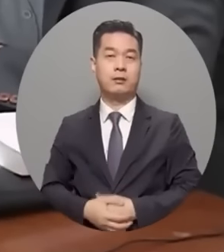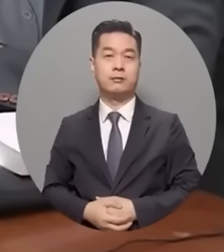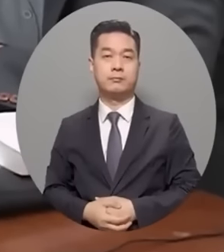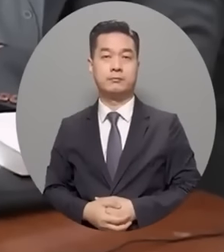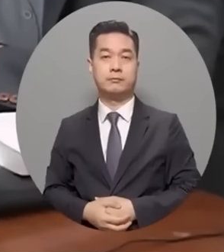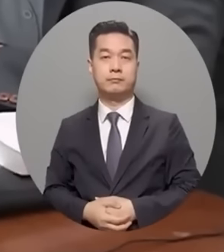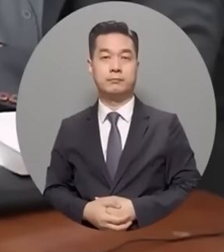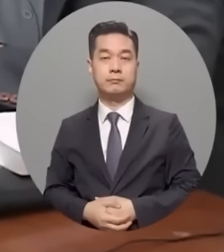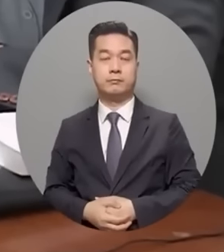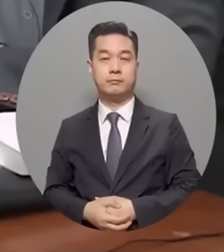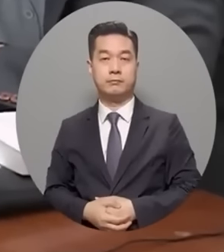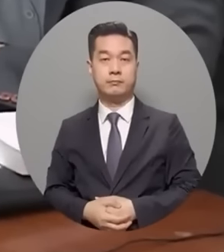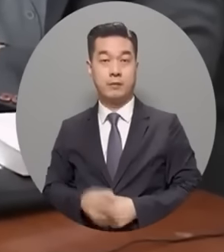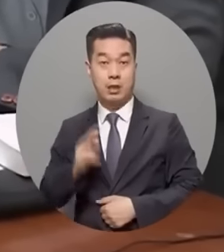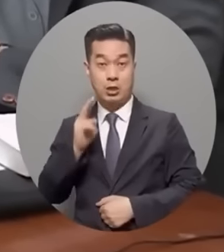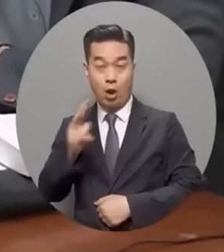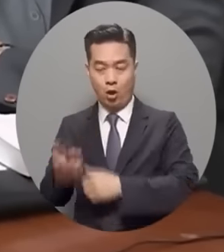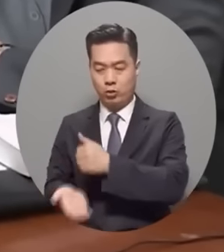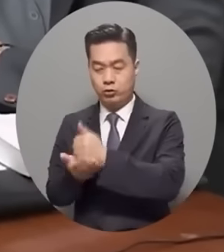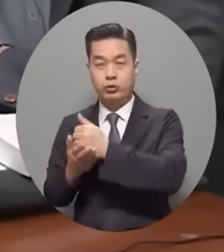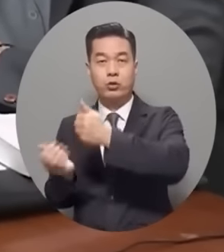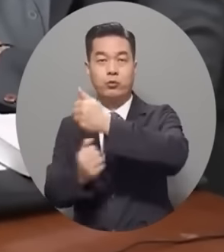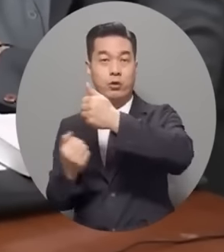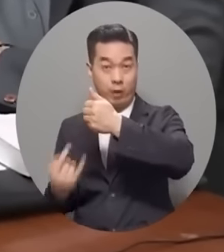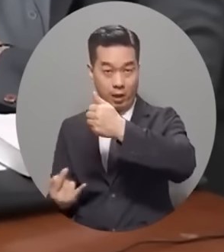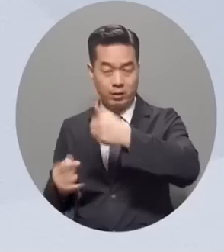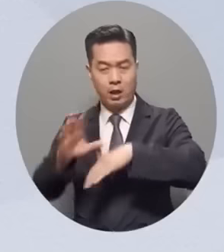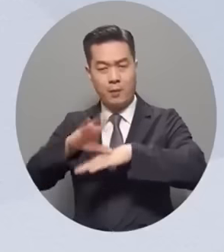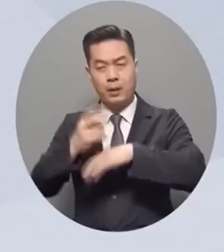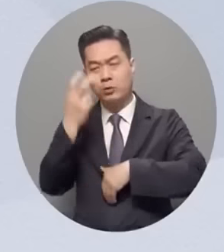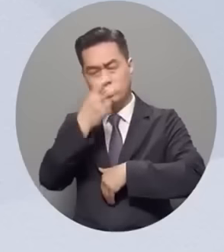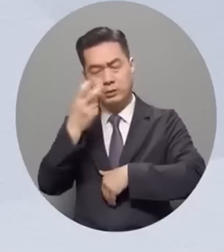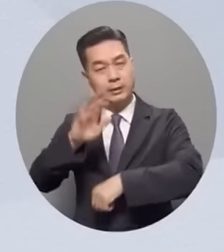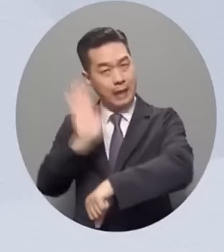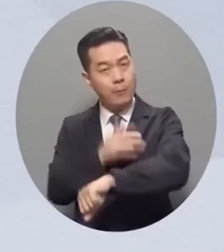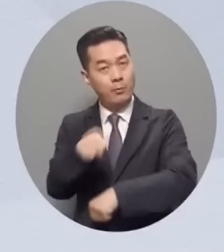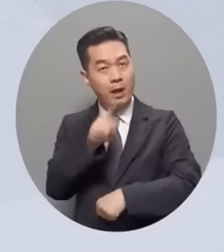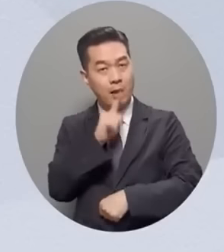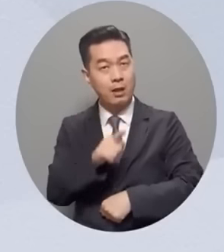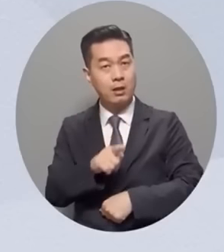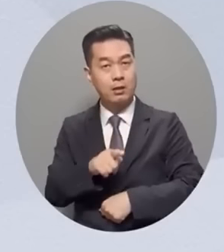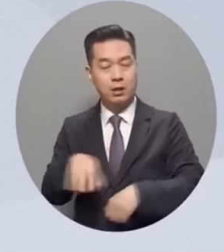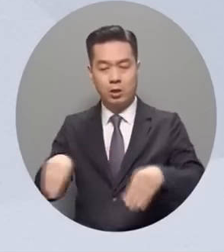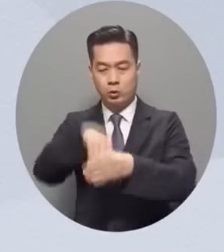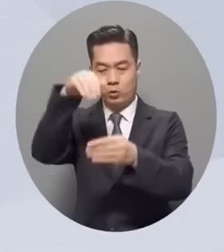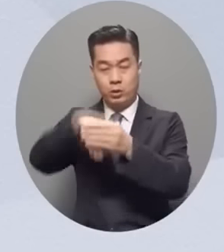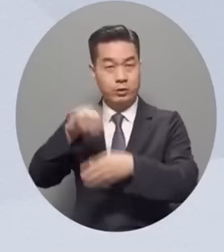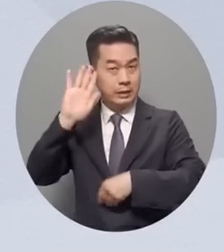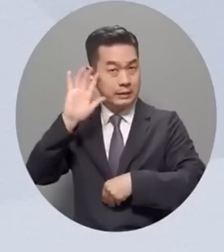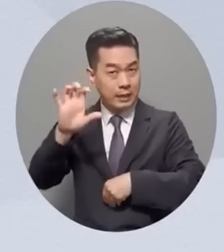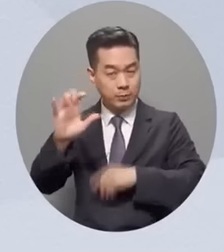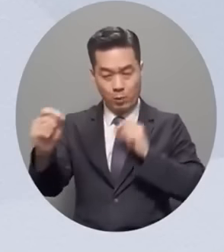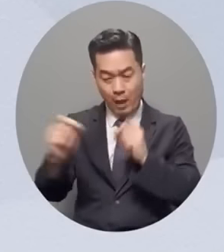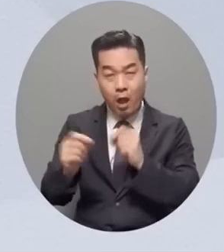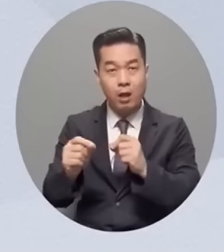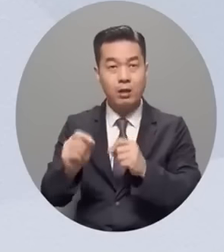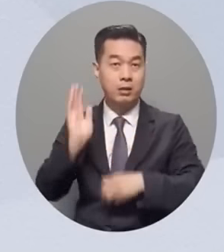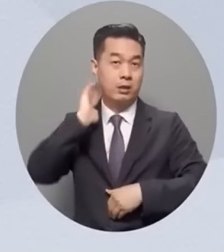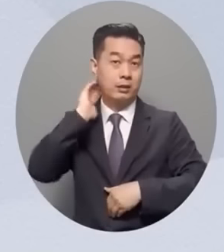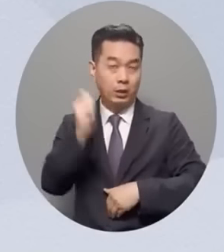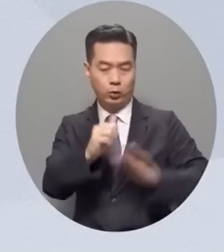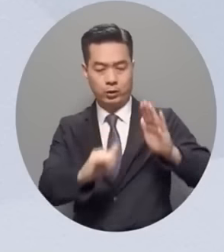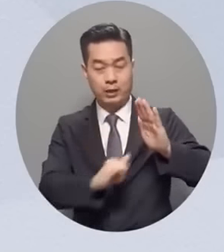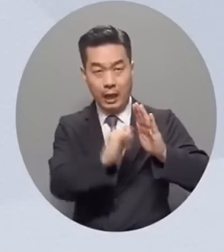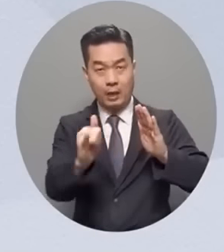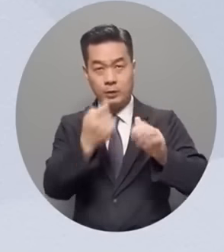여권 추천위원들은 방송 시기부터 문제 삼았습니다. 총선을 불과 45일 앞두고 대통령과 그